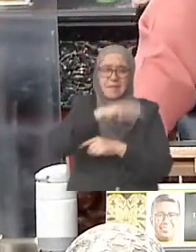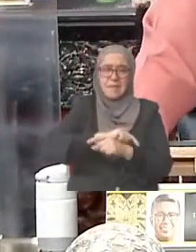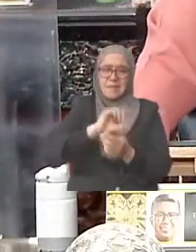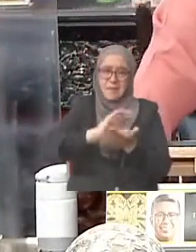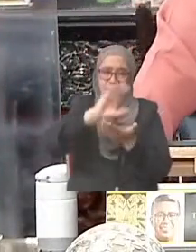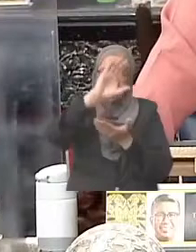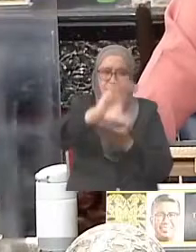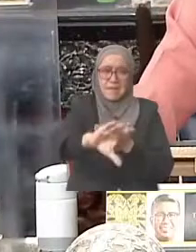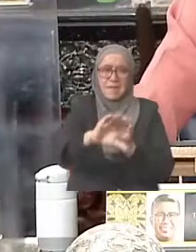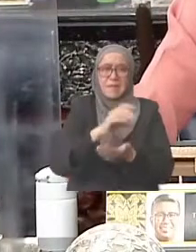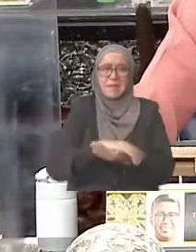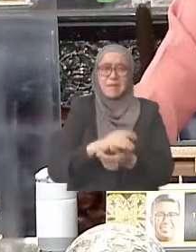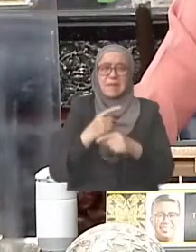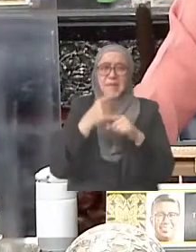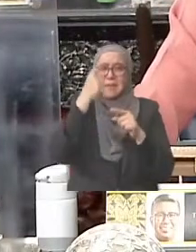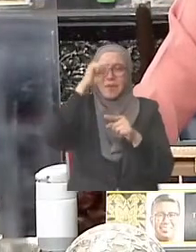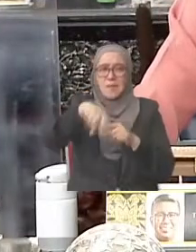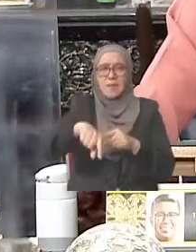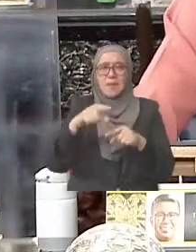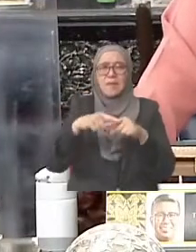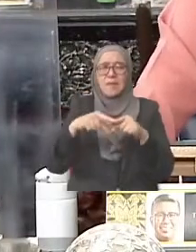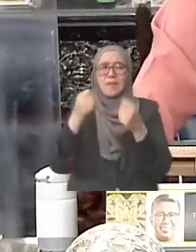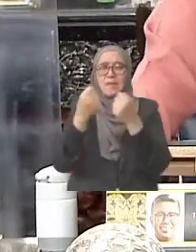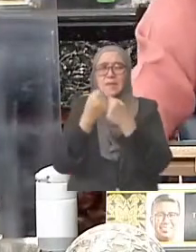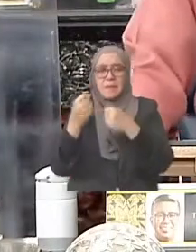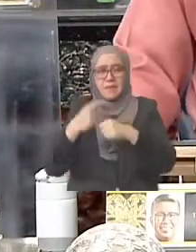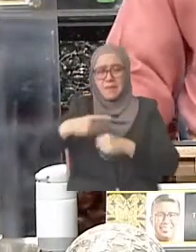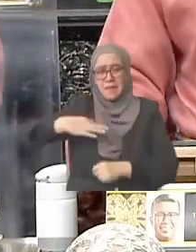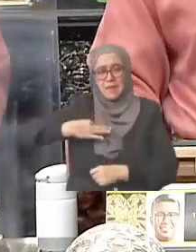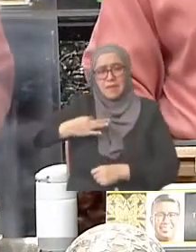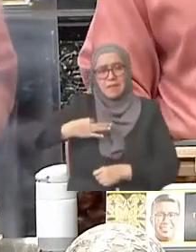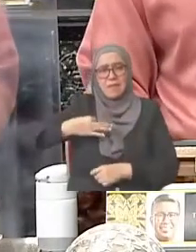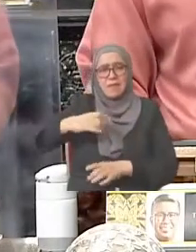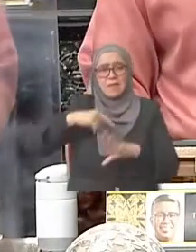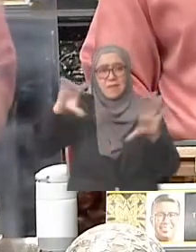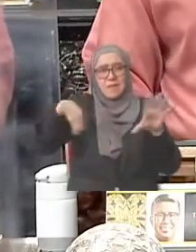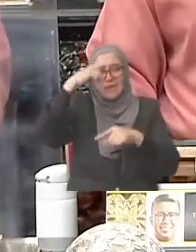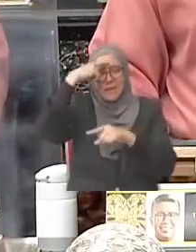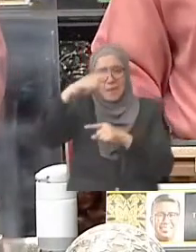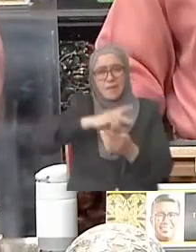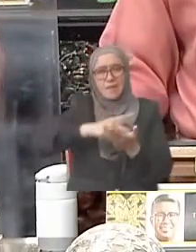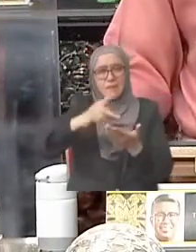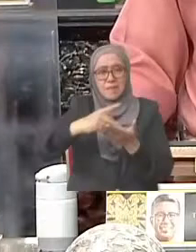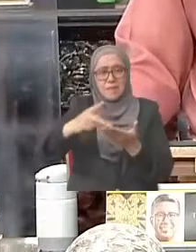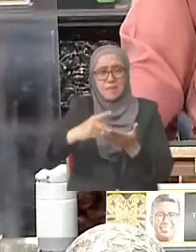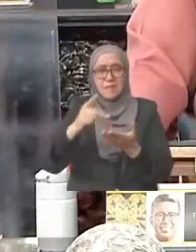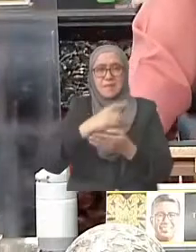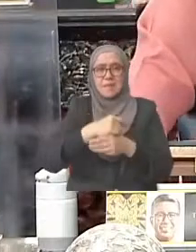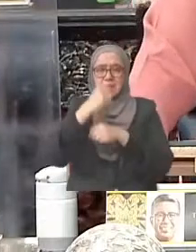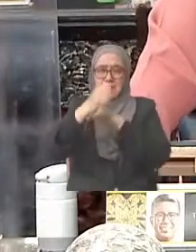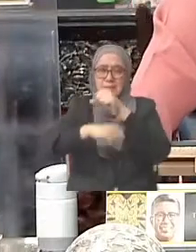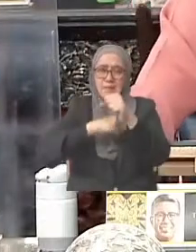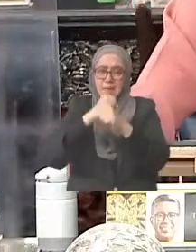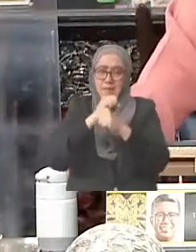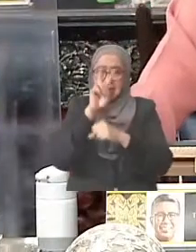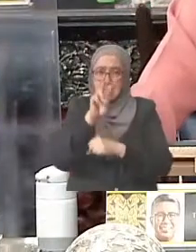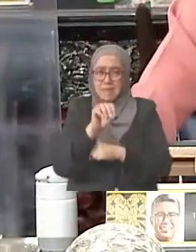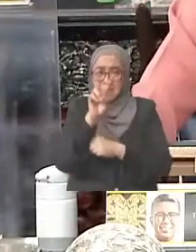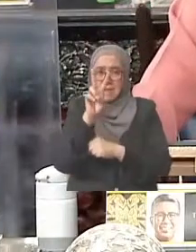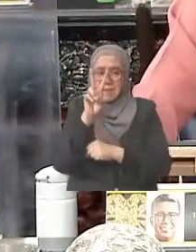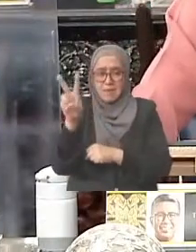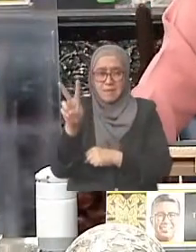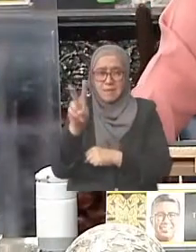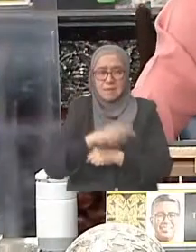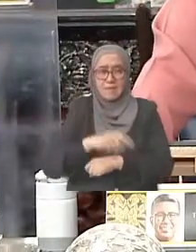dibuat oleh kerja sektor informal terhadap kepada Maximum 250mg setahun lagi Tahun 2022 kerajaan akan meluaskan